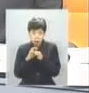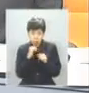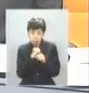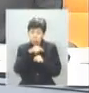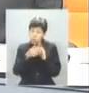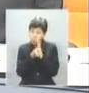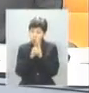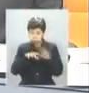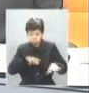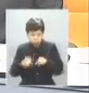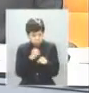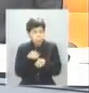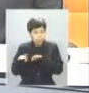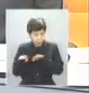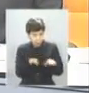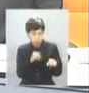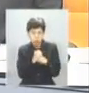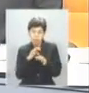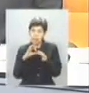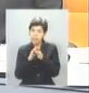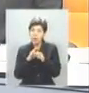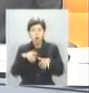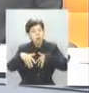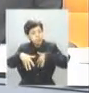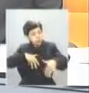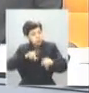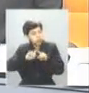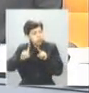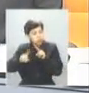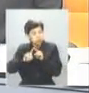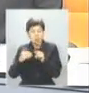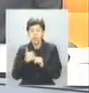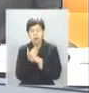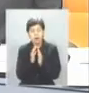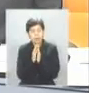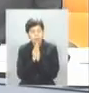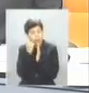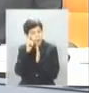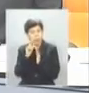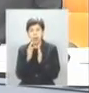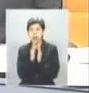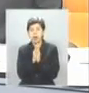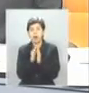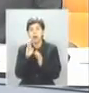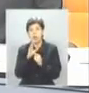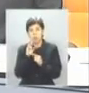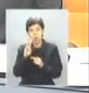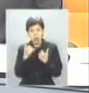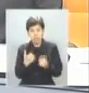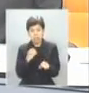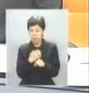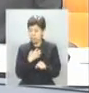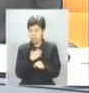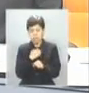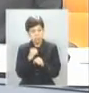ที่ก็ได้จัดเตรียมสถานที่เพื่อรองรับกับศิษยานุศิษย์นะคะและผู้ที่มีความเลื่อมใสศรัทธาในหลวงตามหาบัวที่ต้องการจะ